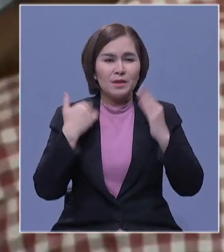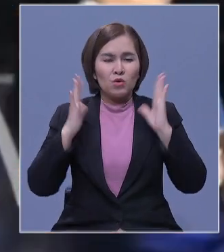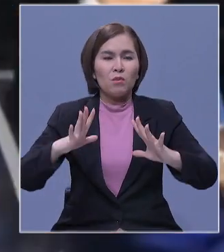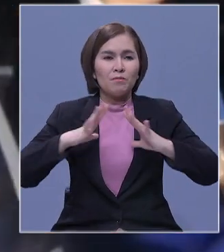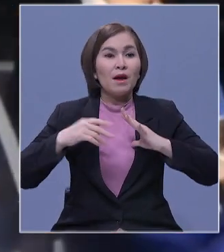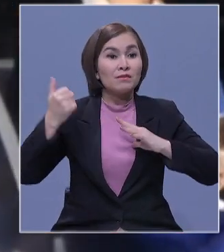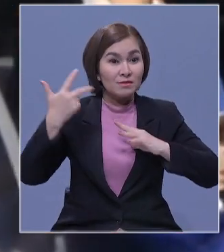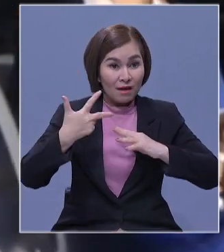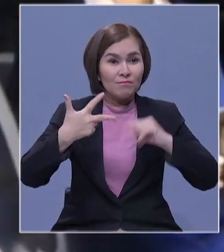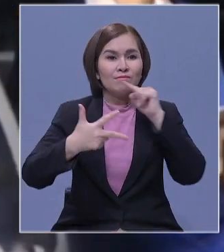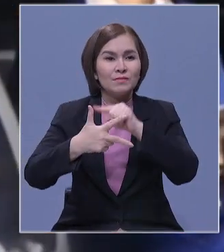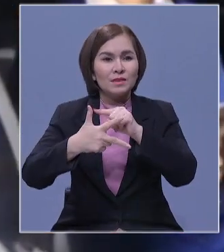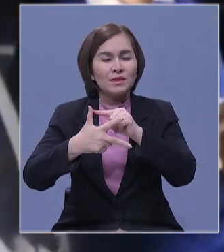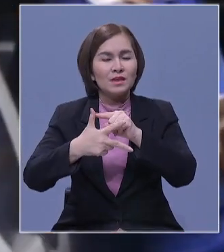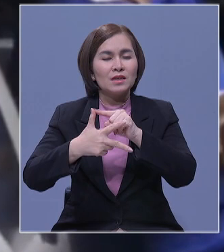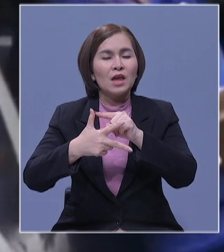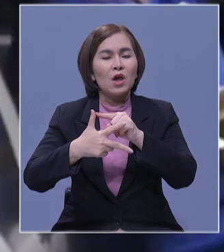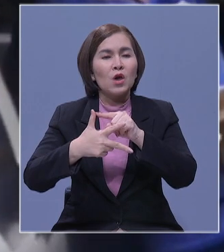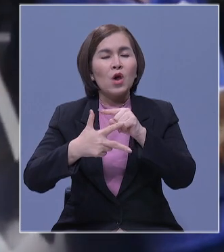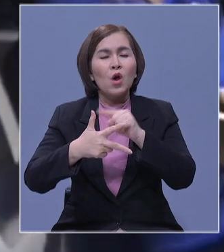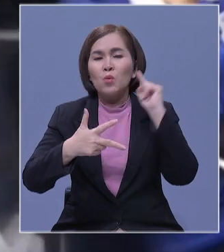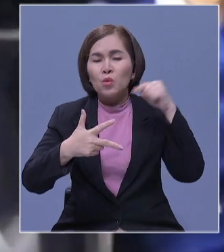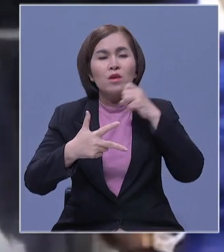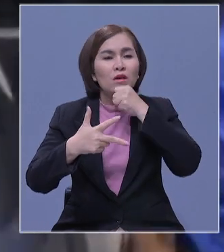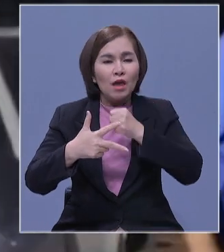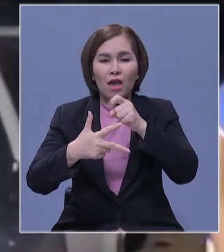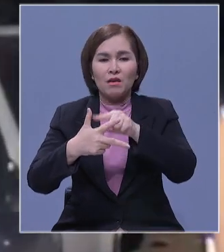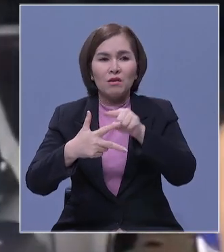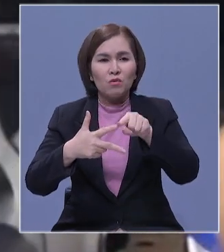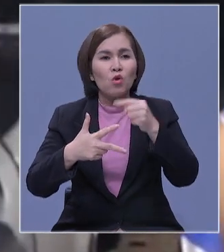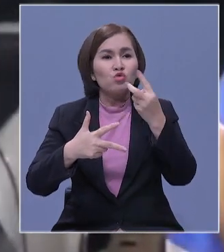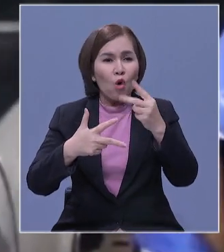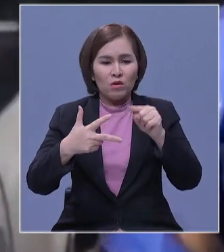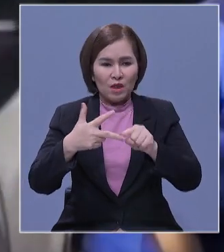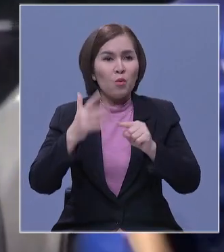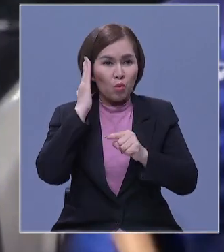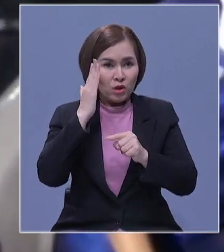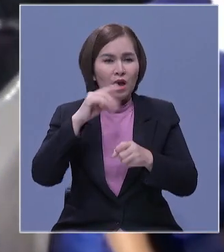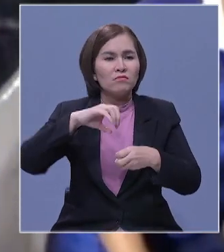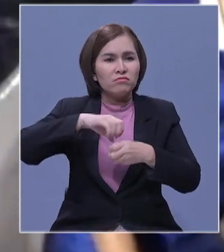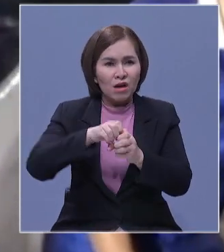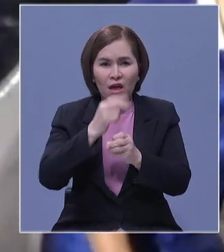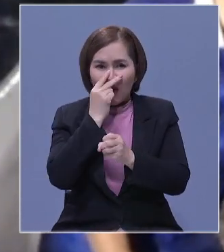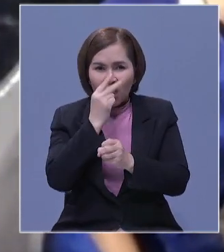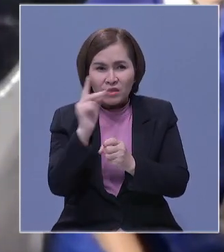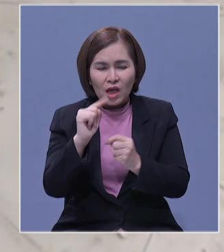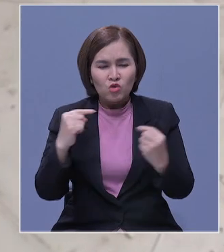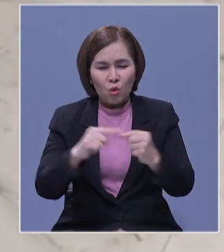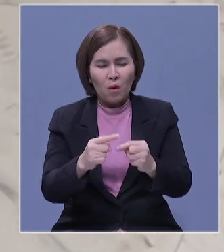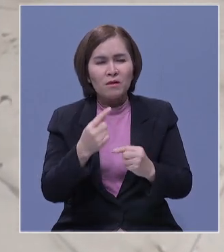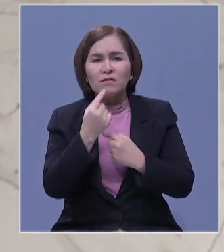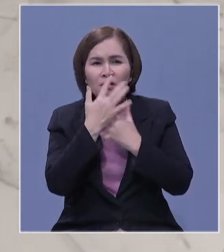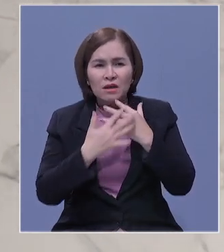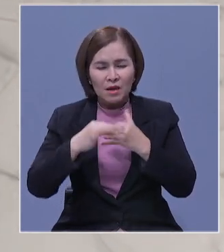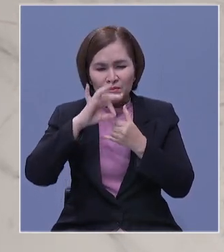ก่อเหตุนะคะแล้วก็มีผู้หญิงสูงอายุถึง 2คนนะก็เป็นญาติของเขานี่แหละในบ้านเนี่ยมีรอยเลือดเต็มพื้นเลยนะคะคาด